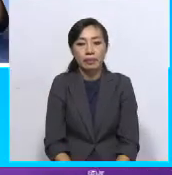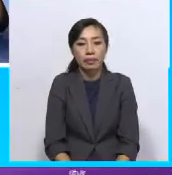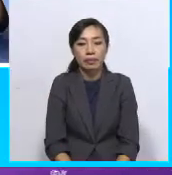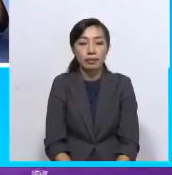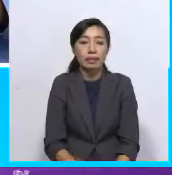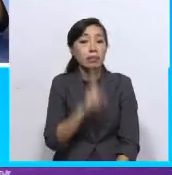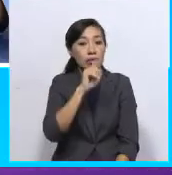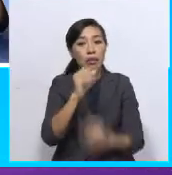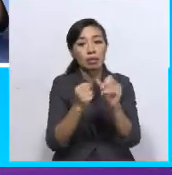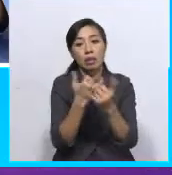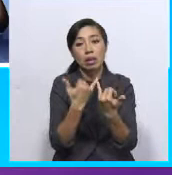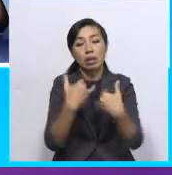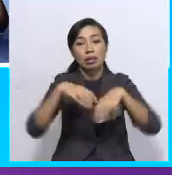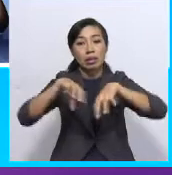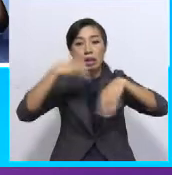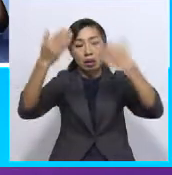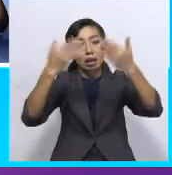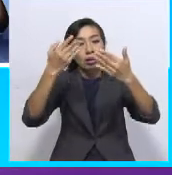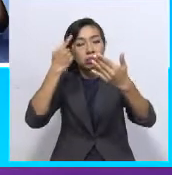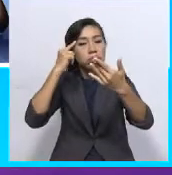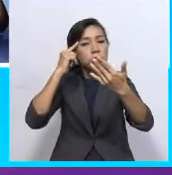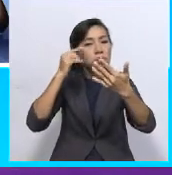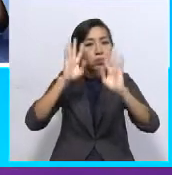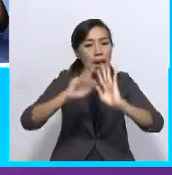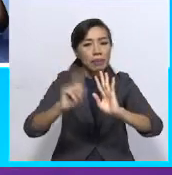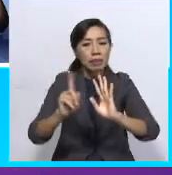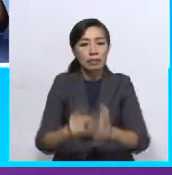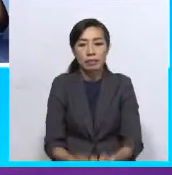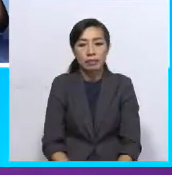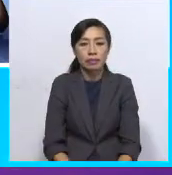ครับคุณอัยราครับปีนี้หลักๆเนี่ยการจัดงานเป็นในมิติไหนบ้างครับ